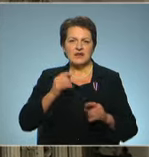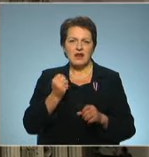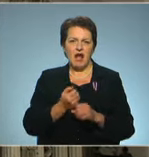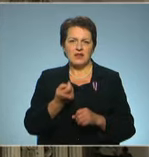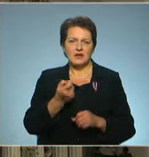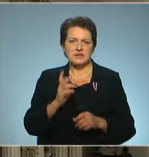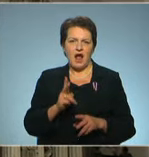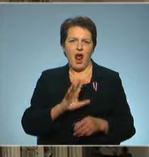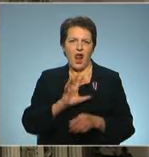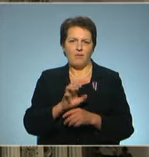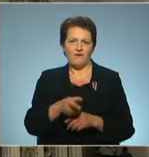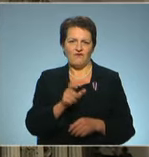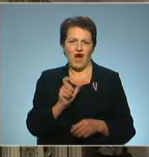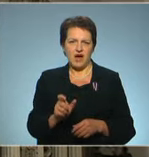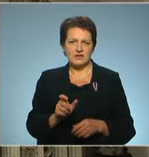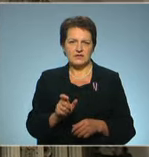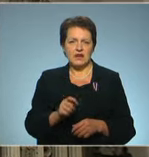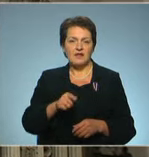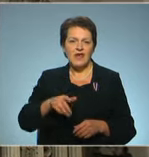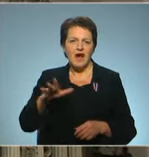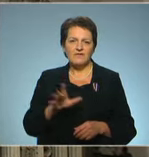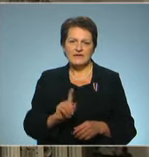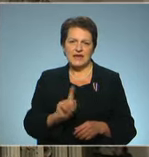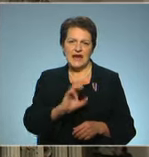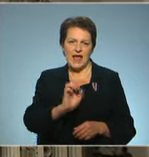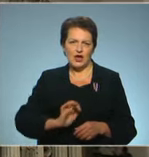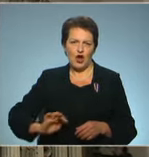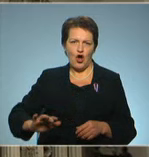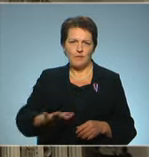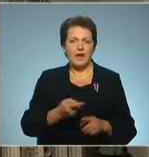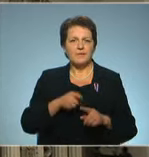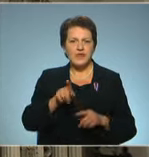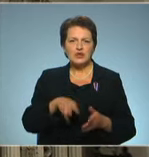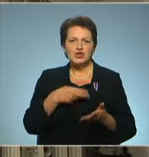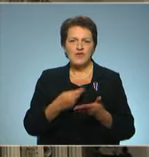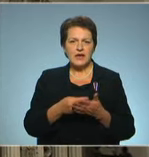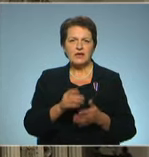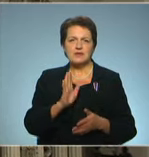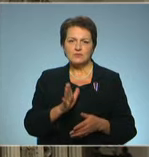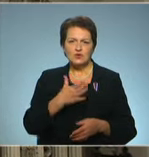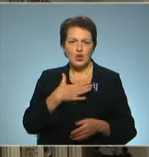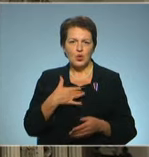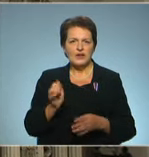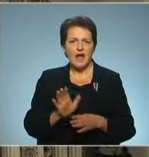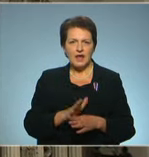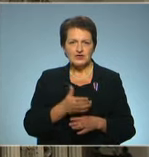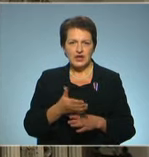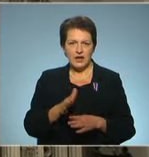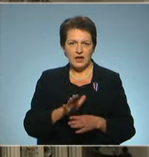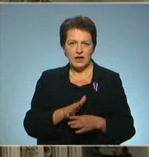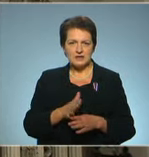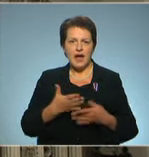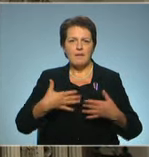vārds. Tā visa ir Eiropa, taču vērtības būs ļoti atšķirības. Mēs